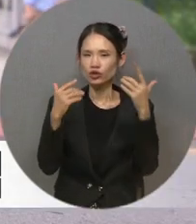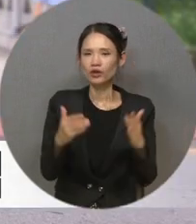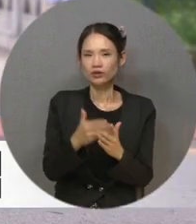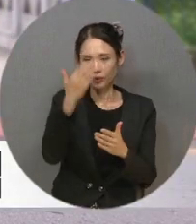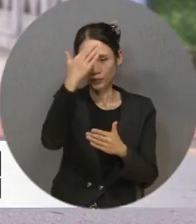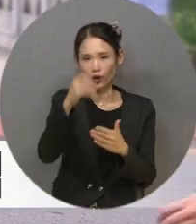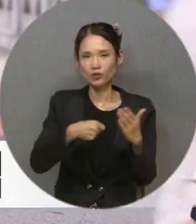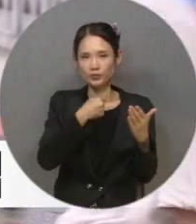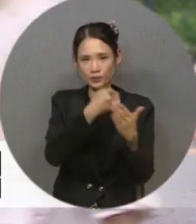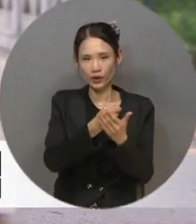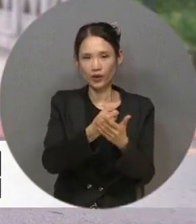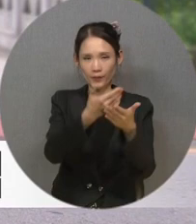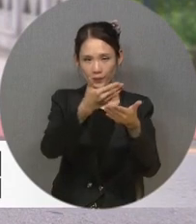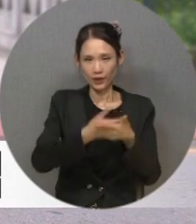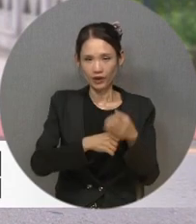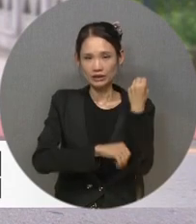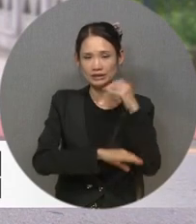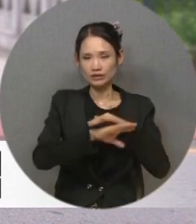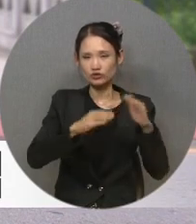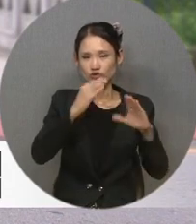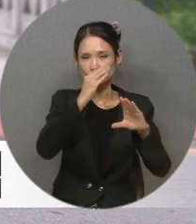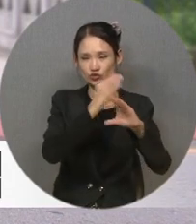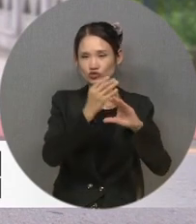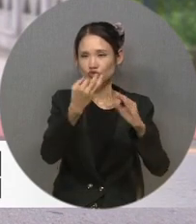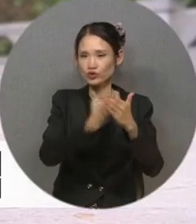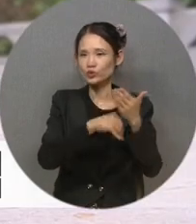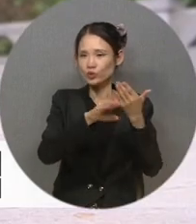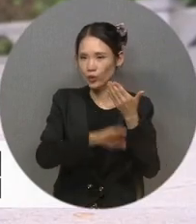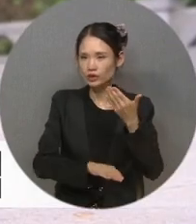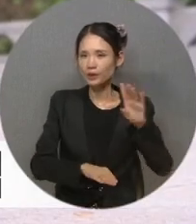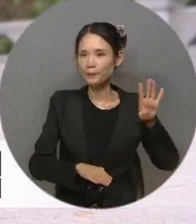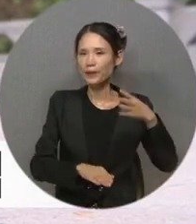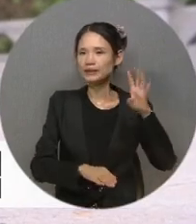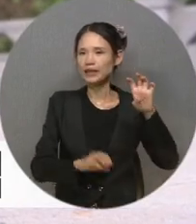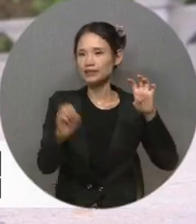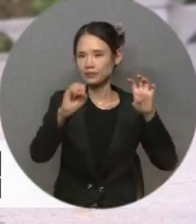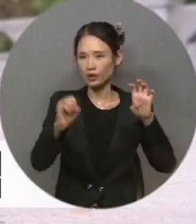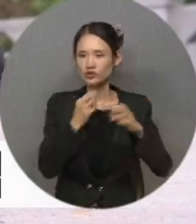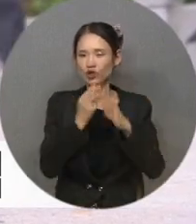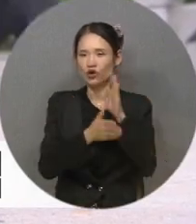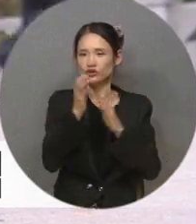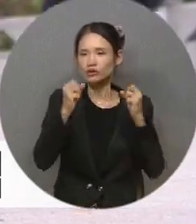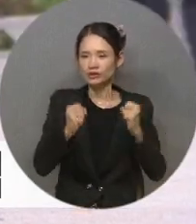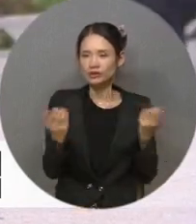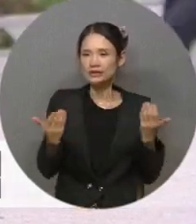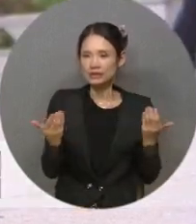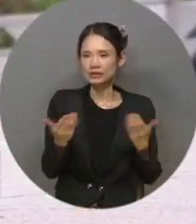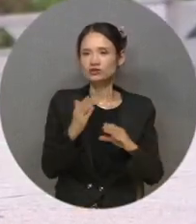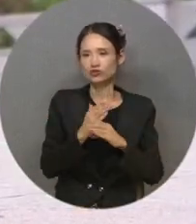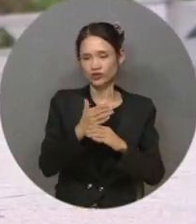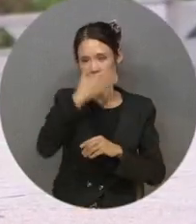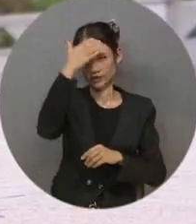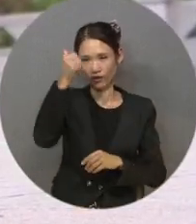면책 결정을 받은 기준 중위소득 140% 이하의 서울시 거주 일하는 청년입니다.